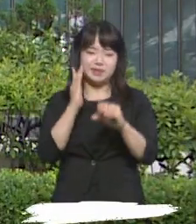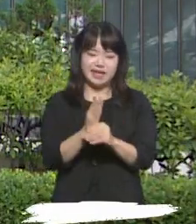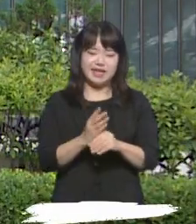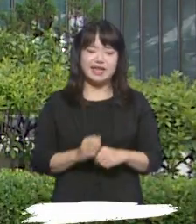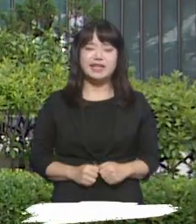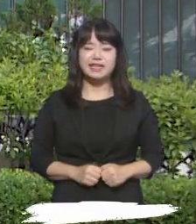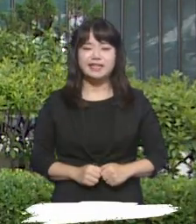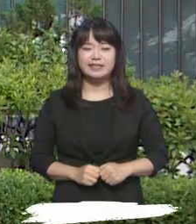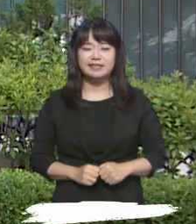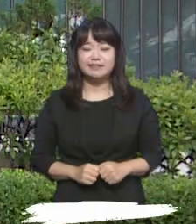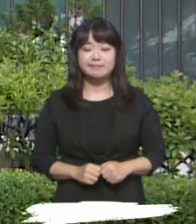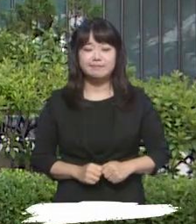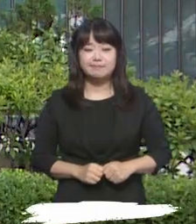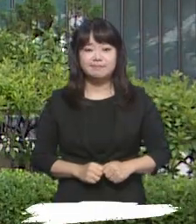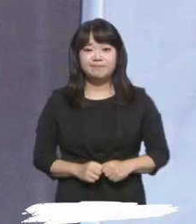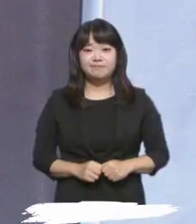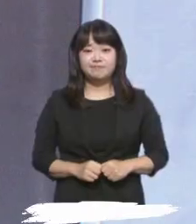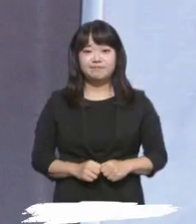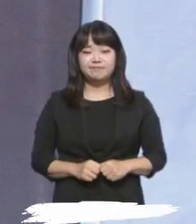BTV 뉴스 강혜진입니다.